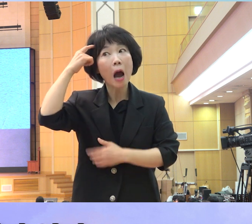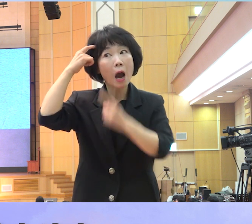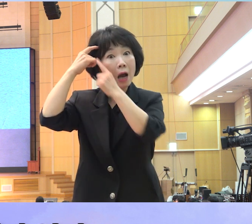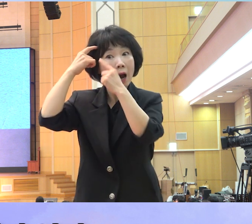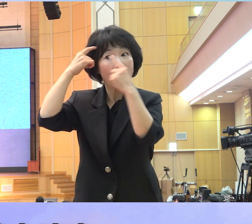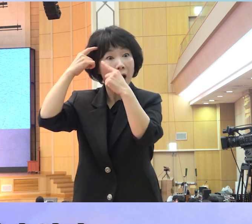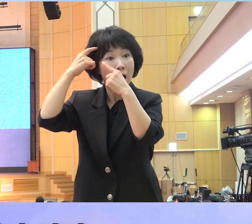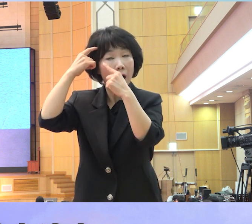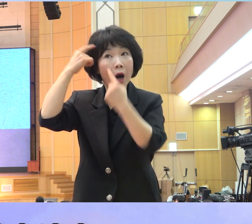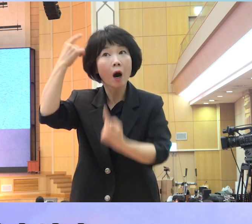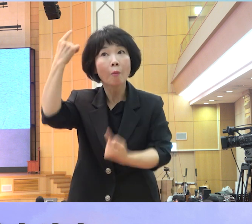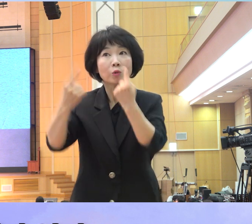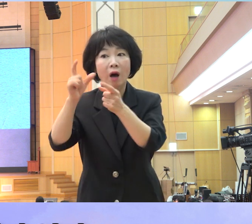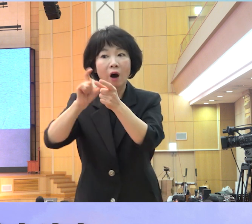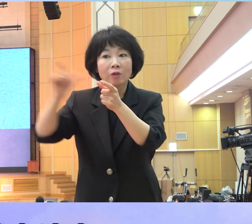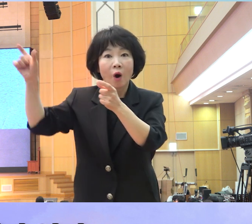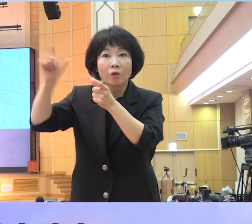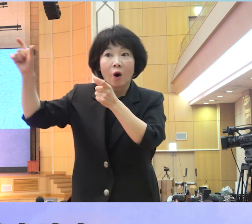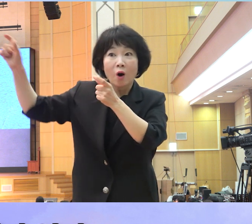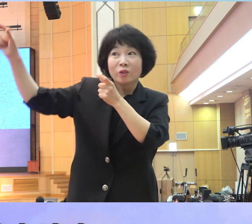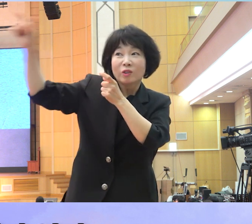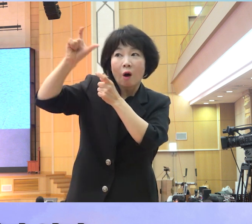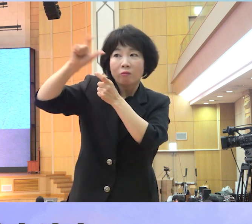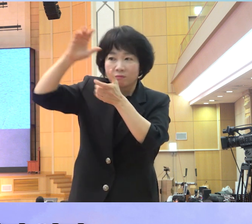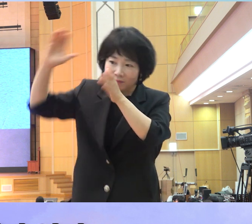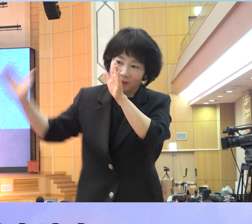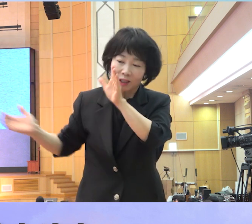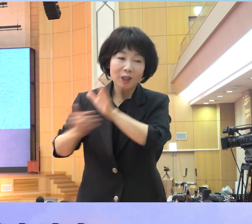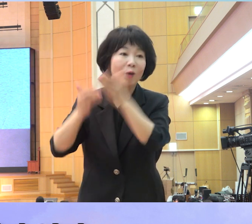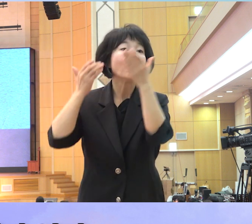것보다 더욱 이루시는